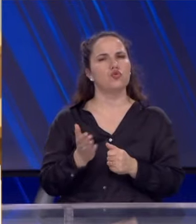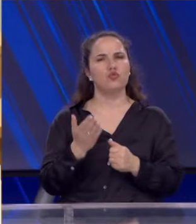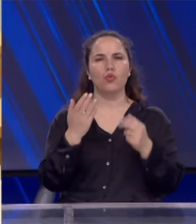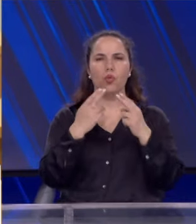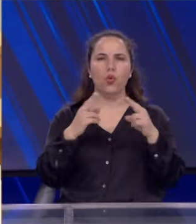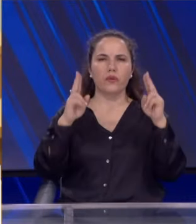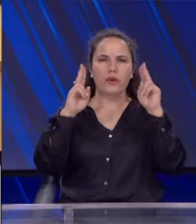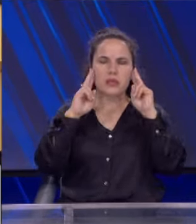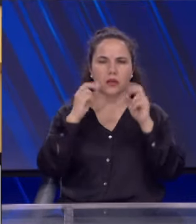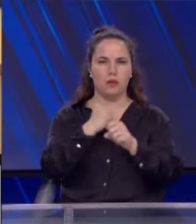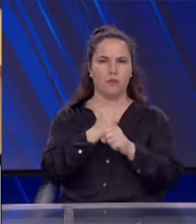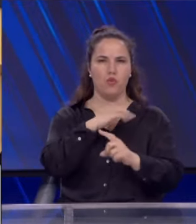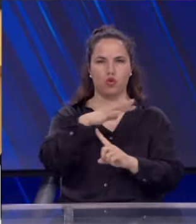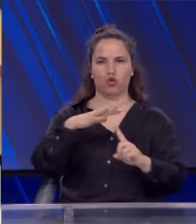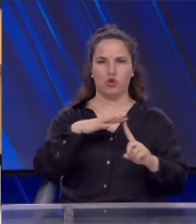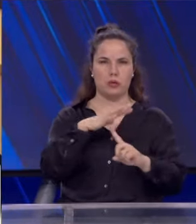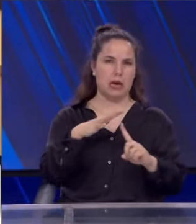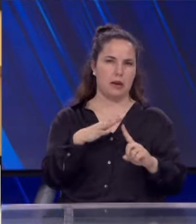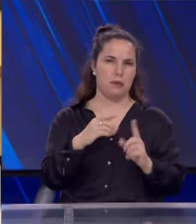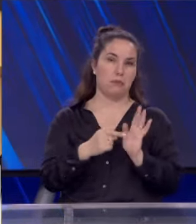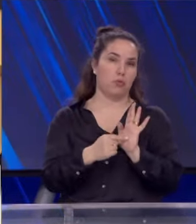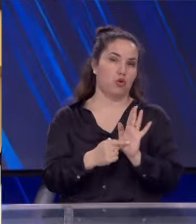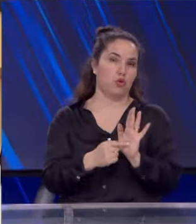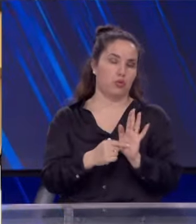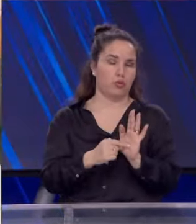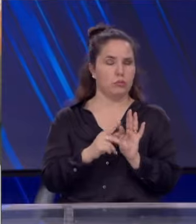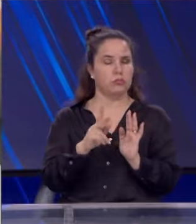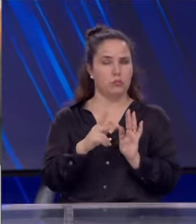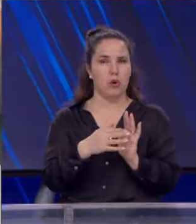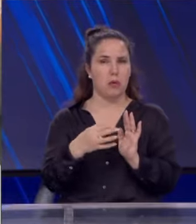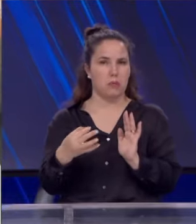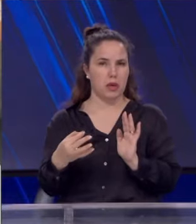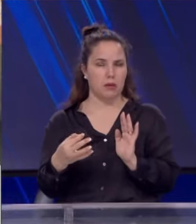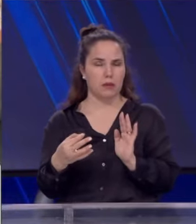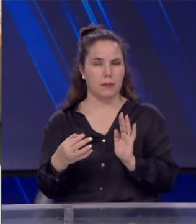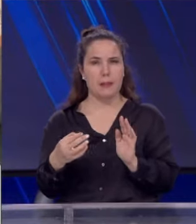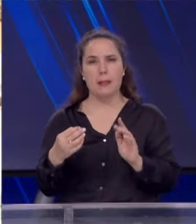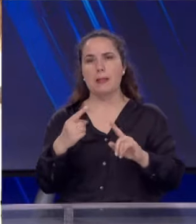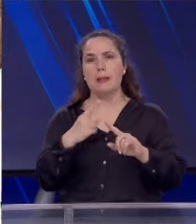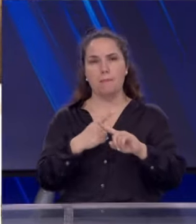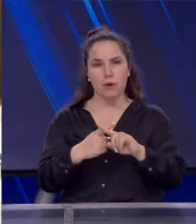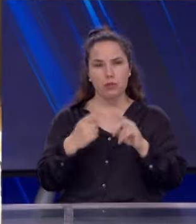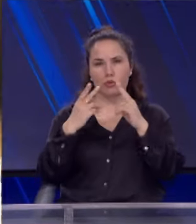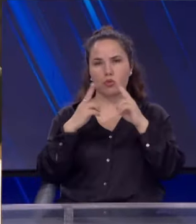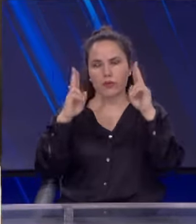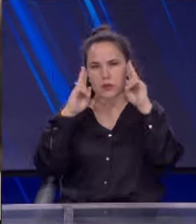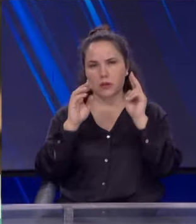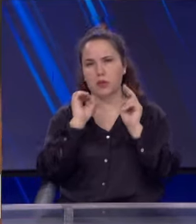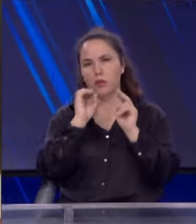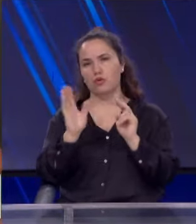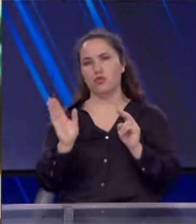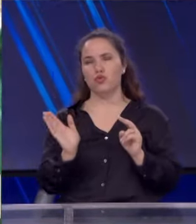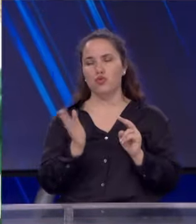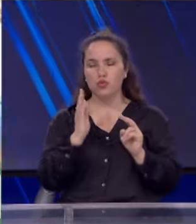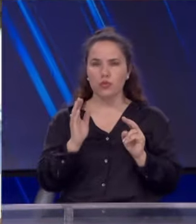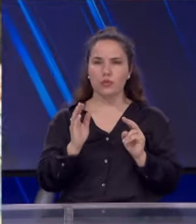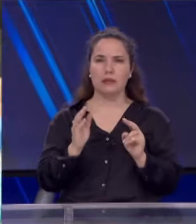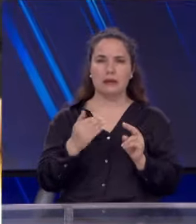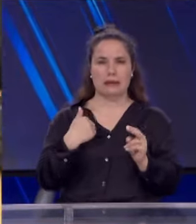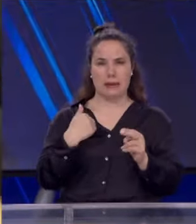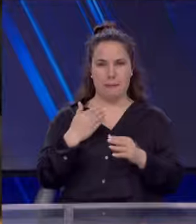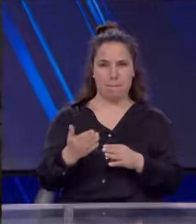tek juridiku. Ekspertët e arsimit shprehen se këshillimi i karrierës në shkolla duhet të jetë jo vetëm teorik, por të bazohet në